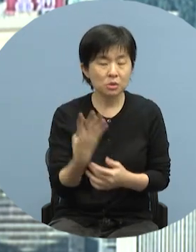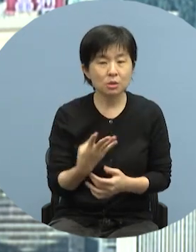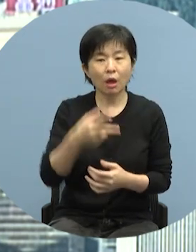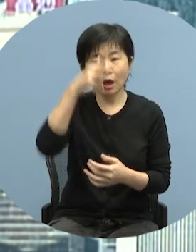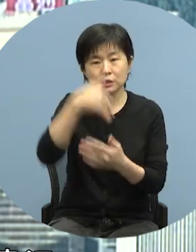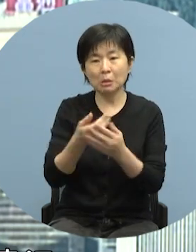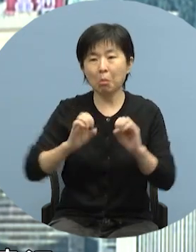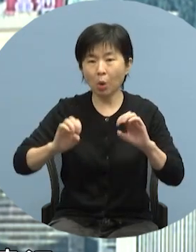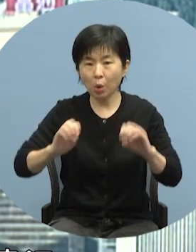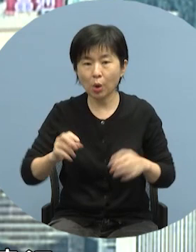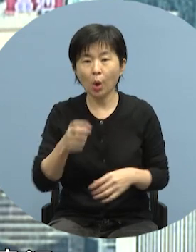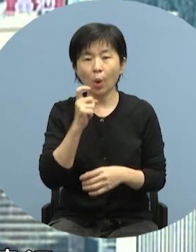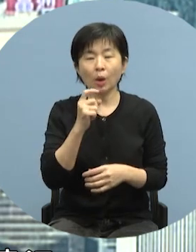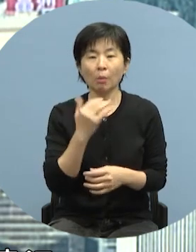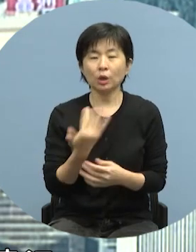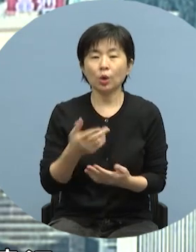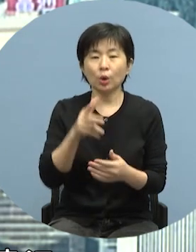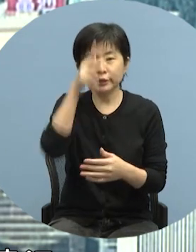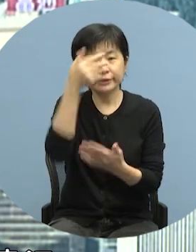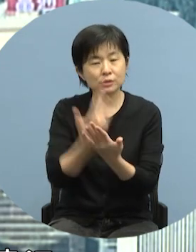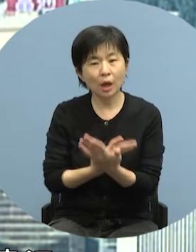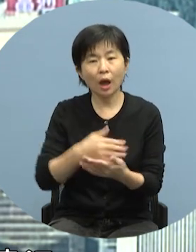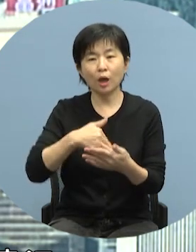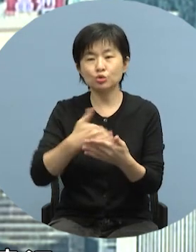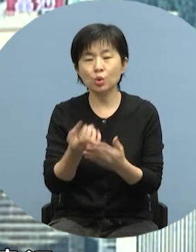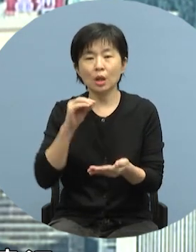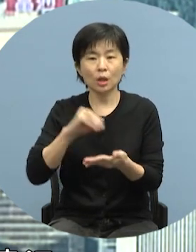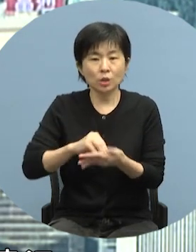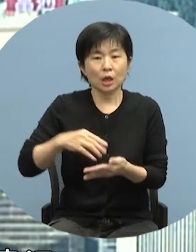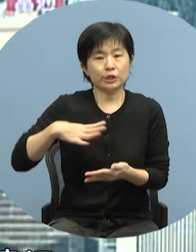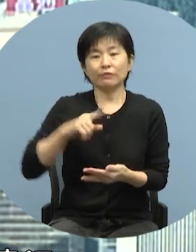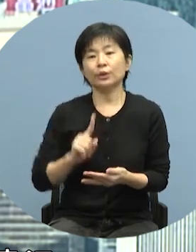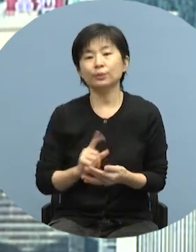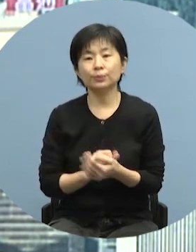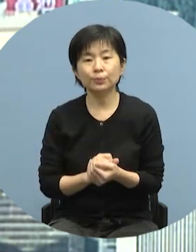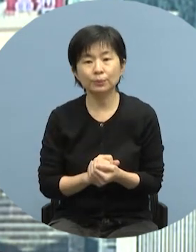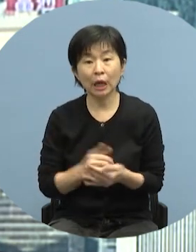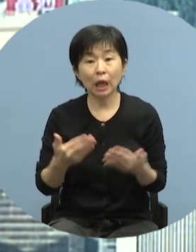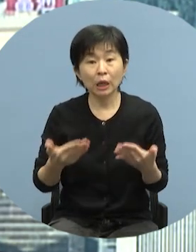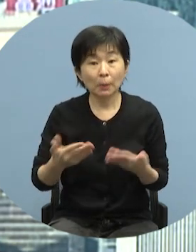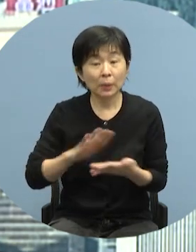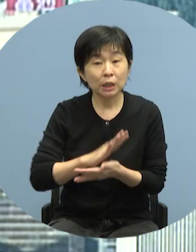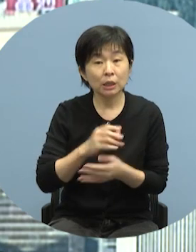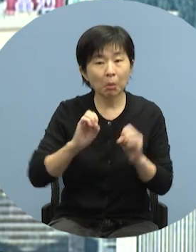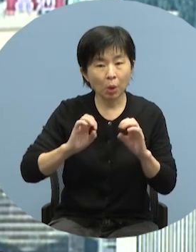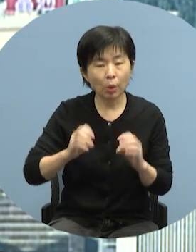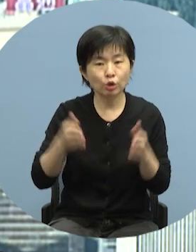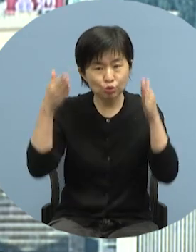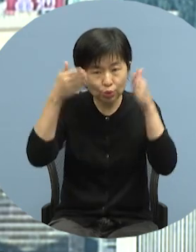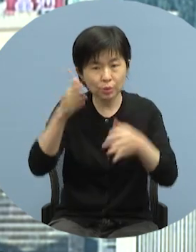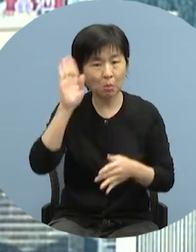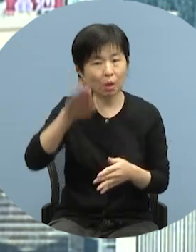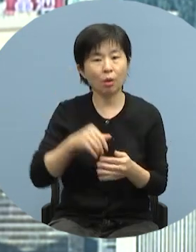報告裡面的900多項的政策的措施的落實的情況。今年的施政報告會聚焦未